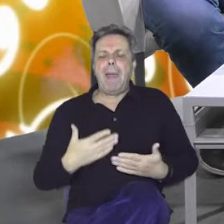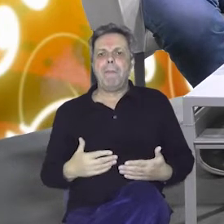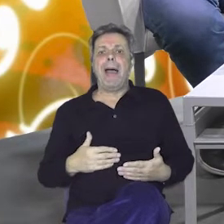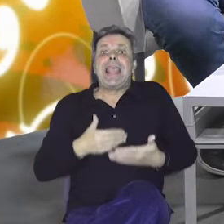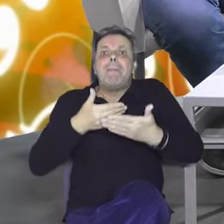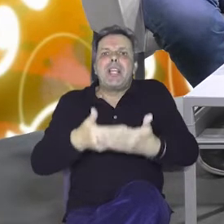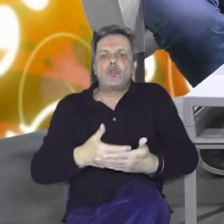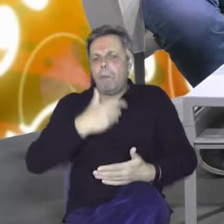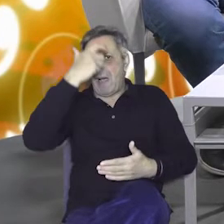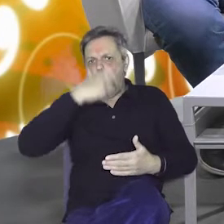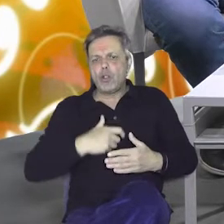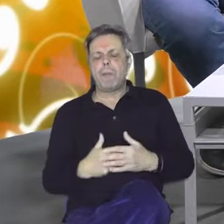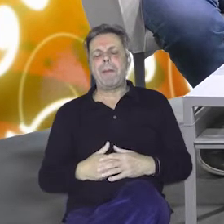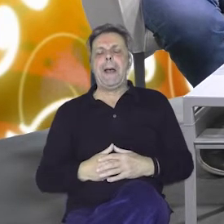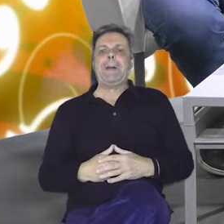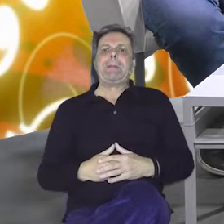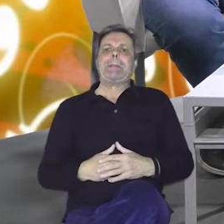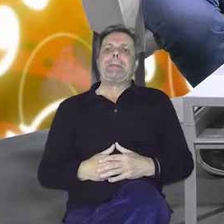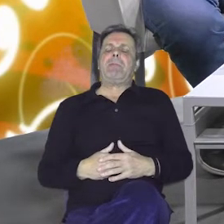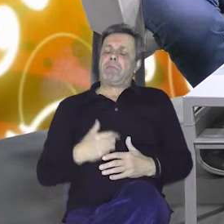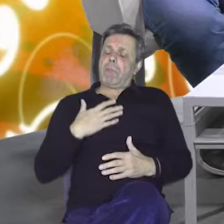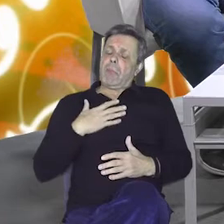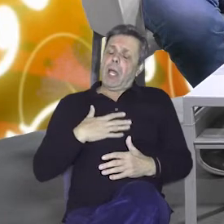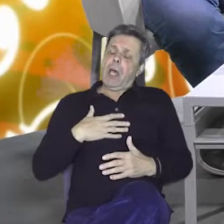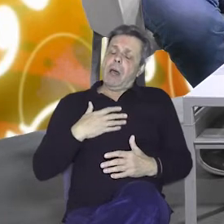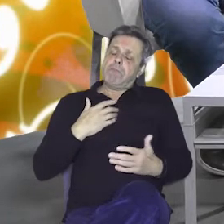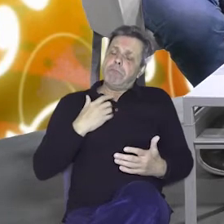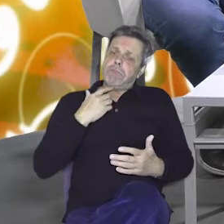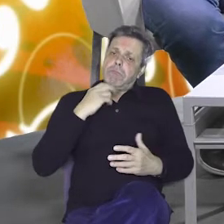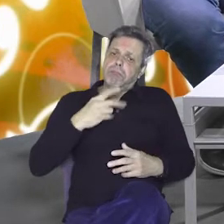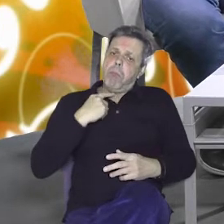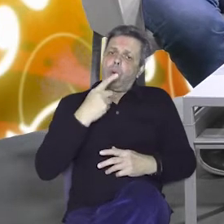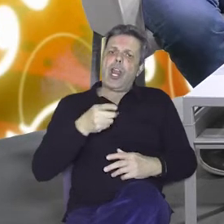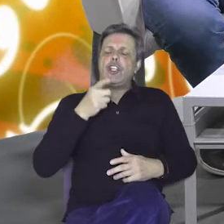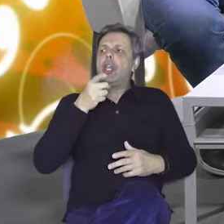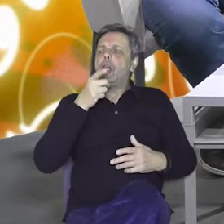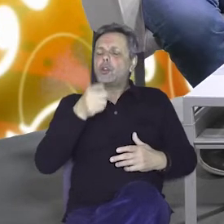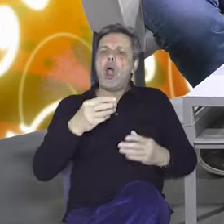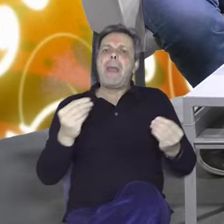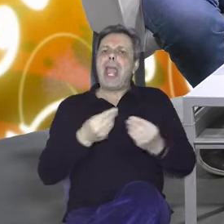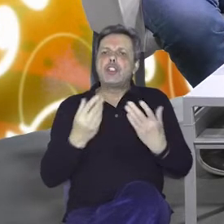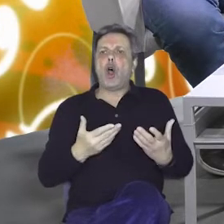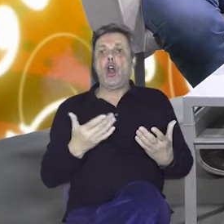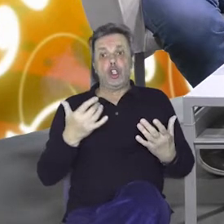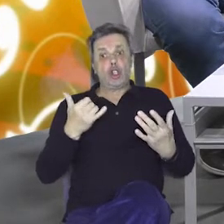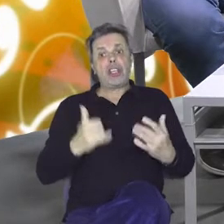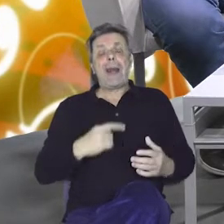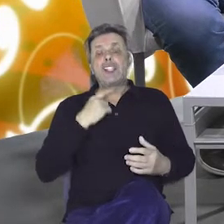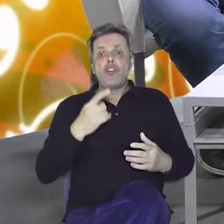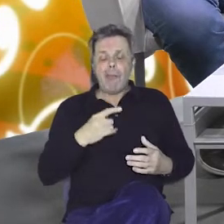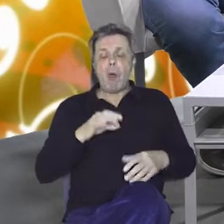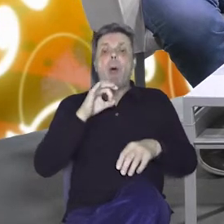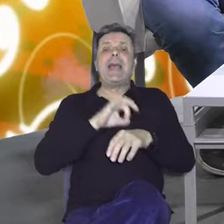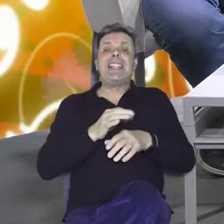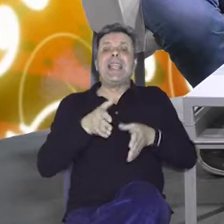pristupa osobama, usudio bih se reći da taj lik je preteča onog što danas zovemo medicina usmjerena prema osobi, da,